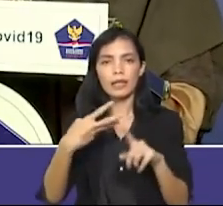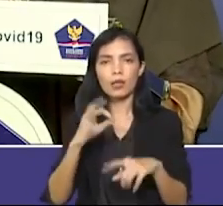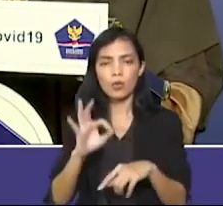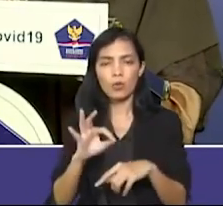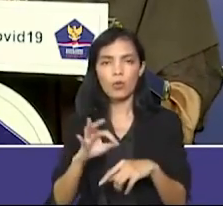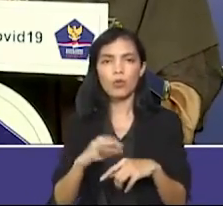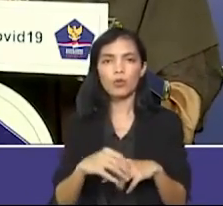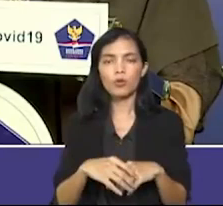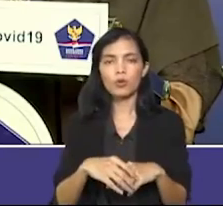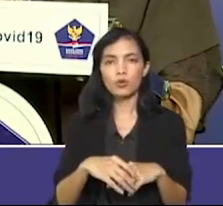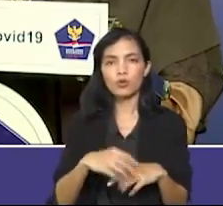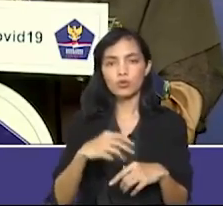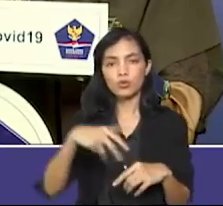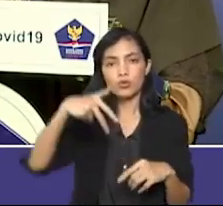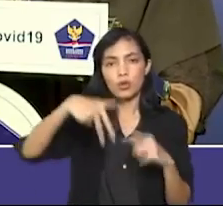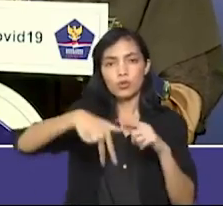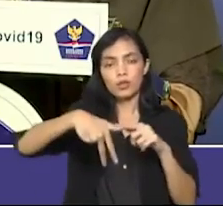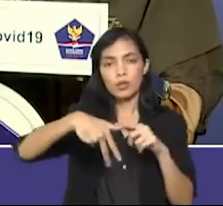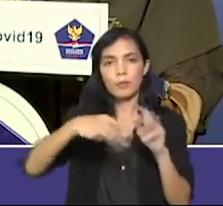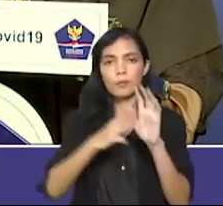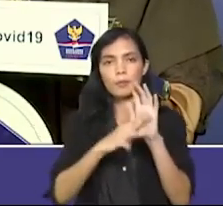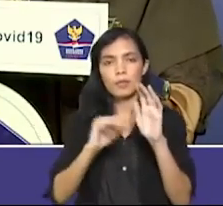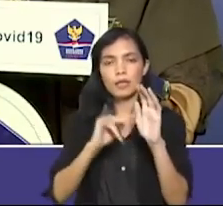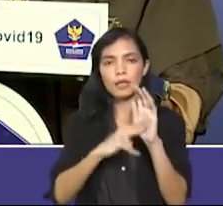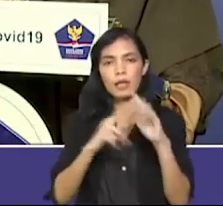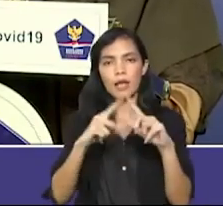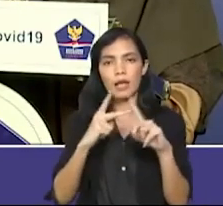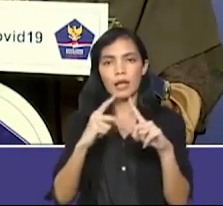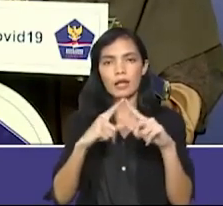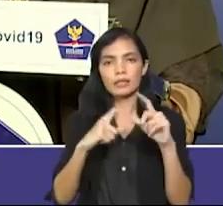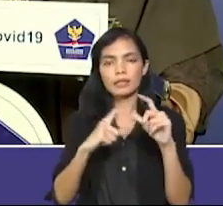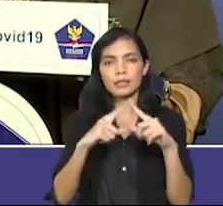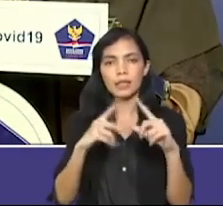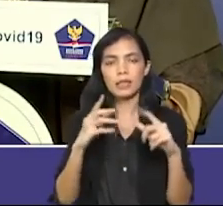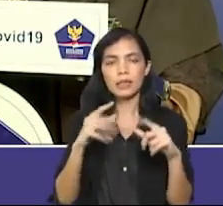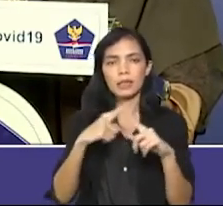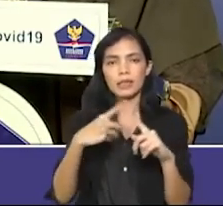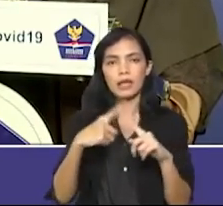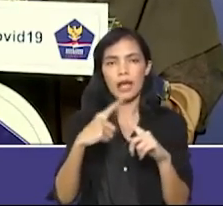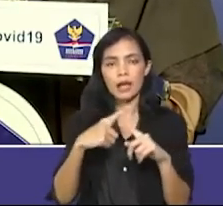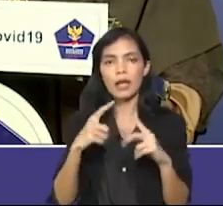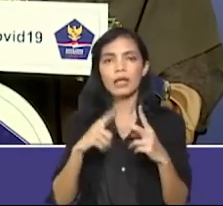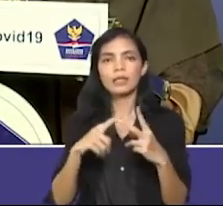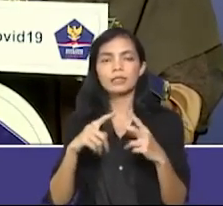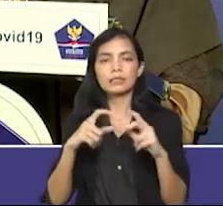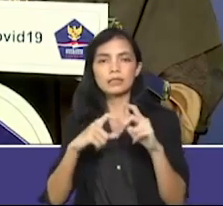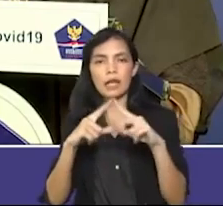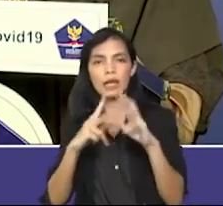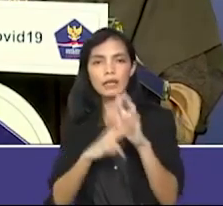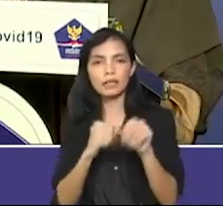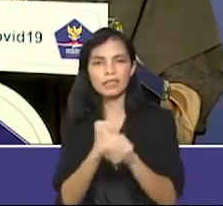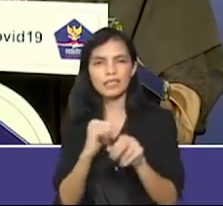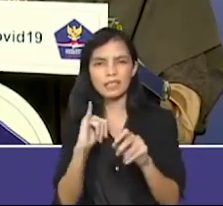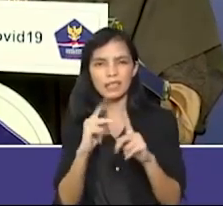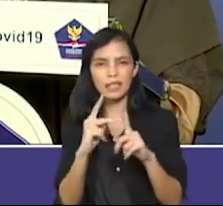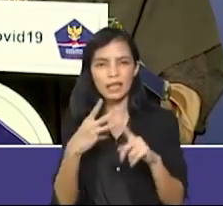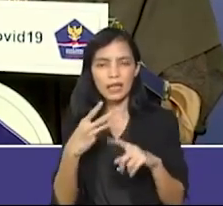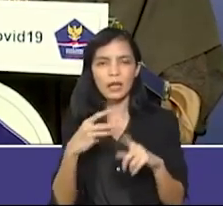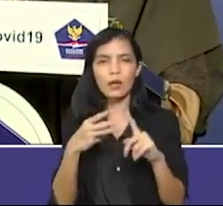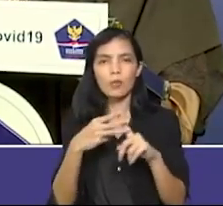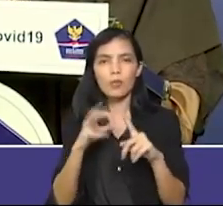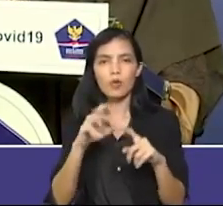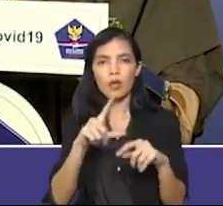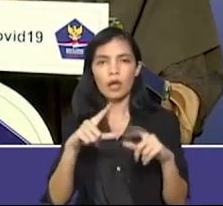di provinsi Sulawesi Utara Minahasa Tenggara kepulauan Sangihe kepulauan Talaud Bolaang Mongondow